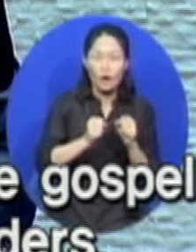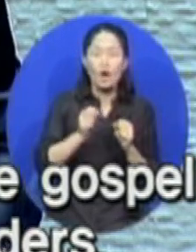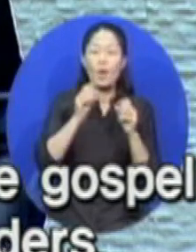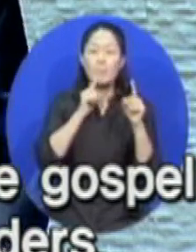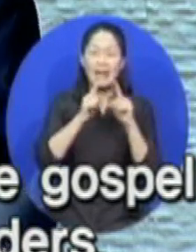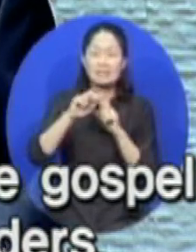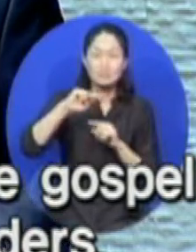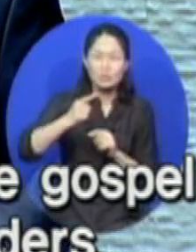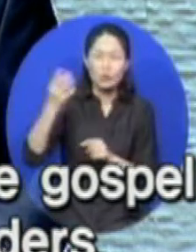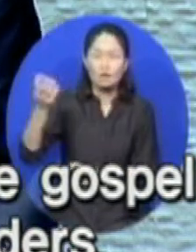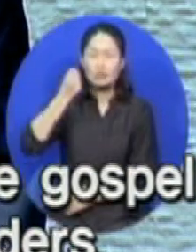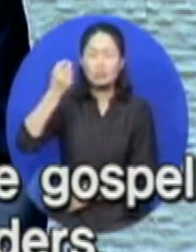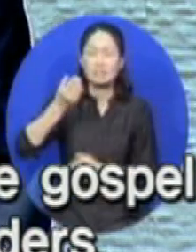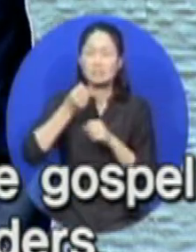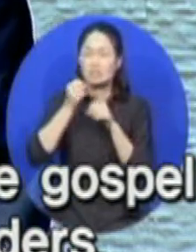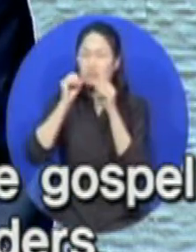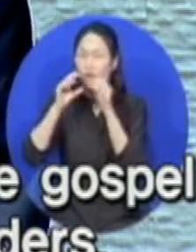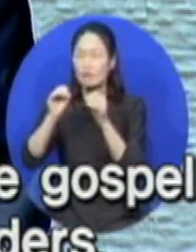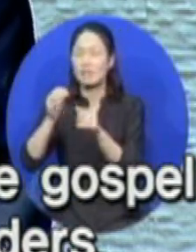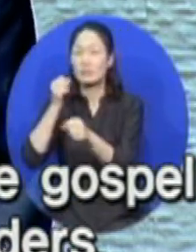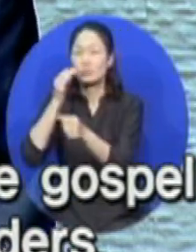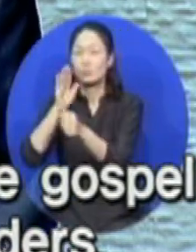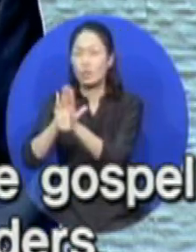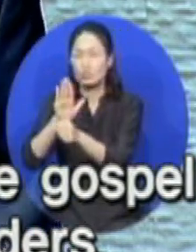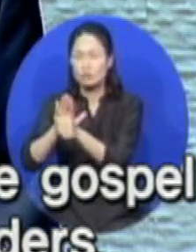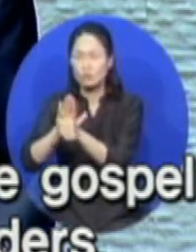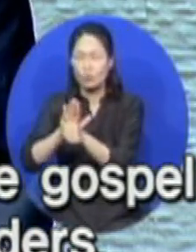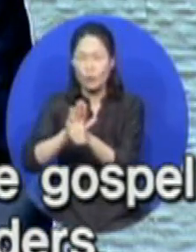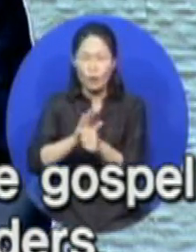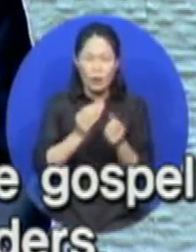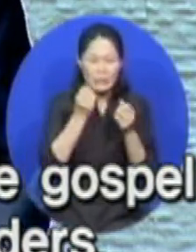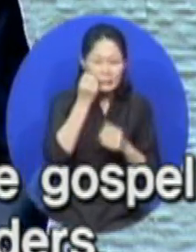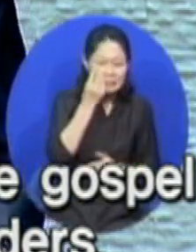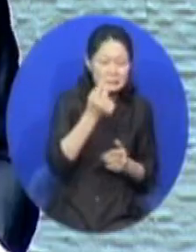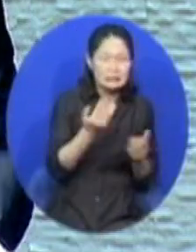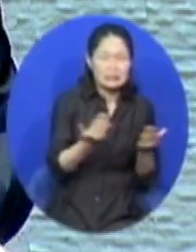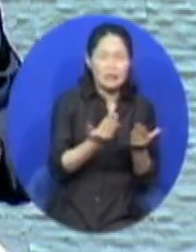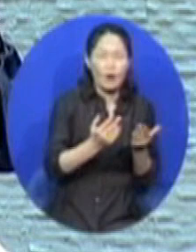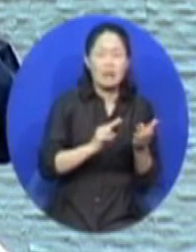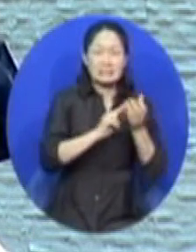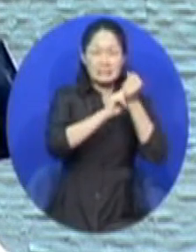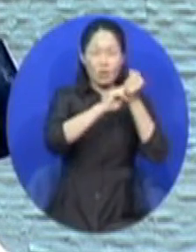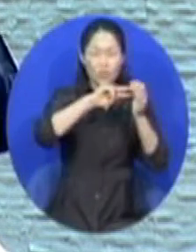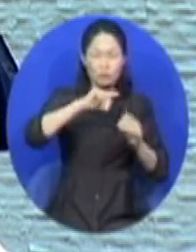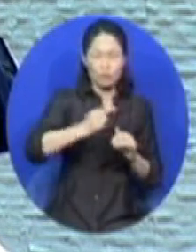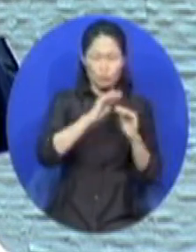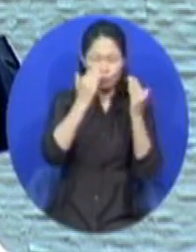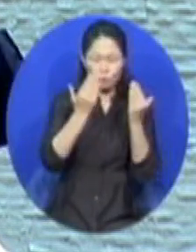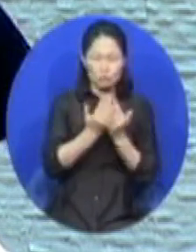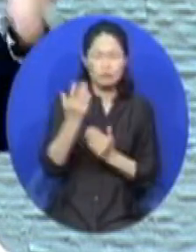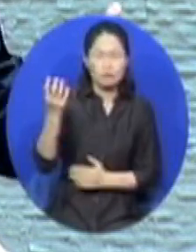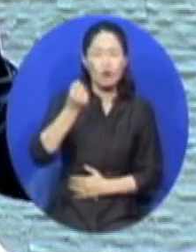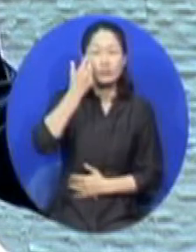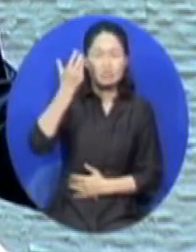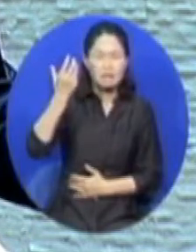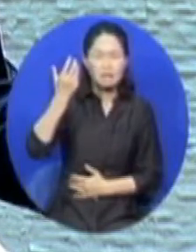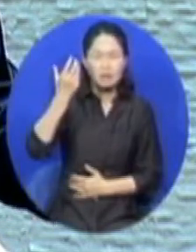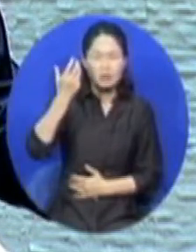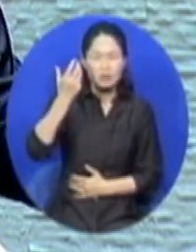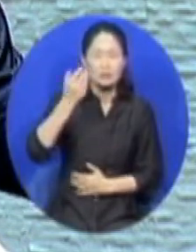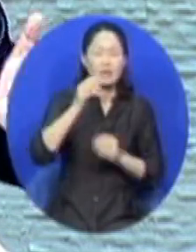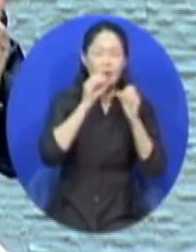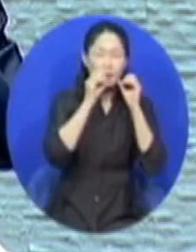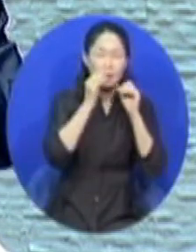하시고 기사와 이적 또 성령님이 역사하여 일으키고 이방인들도 성령님의 마음의 문을